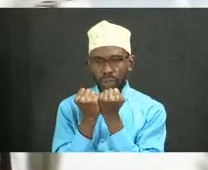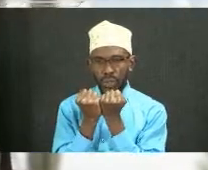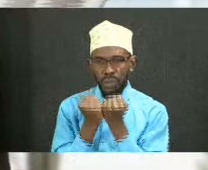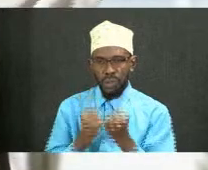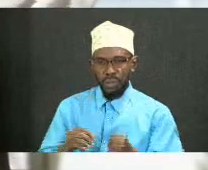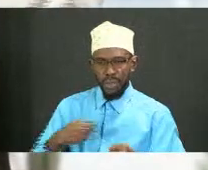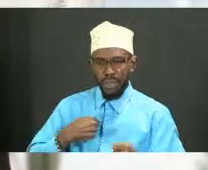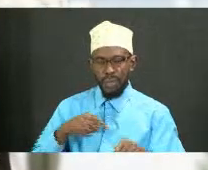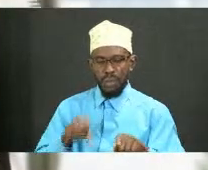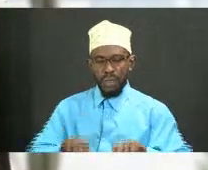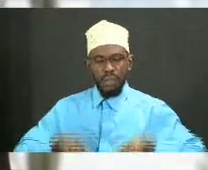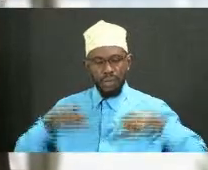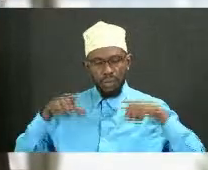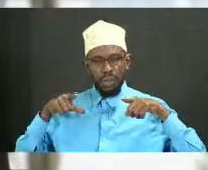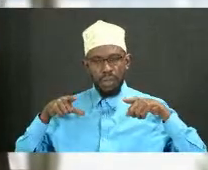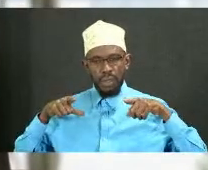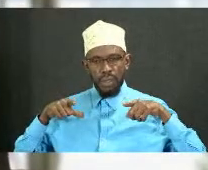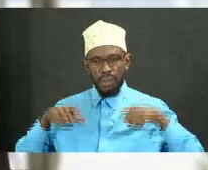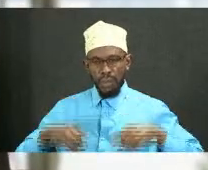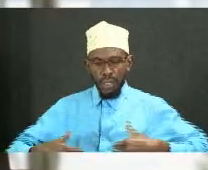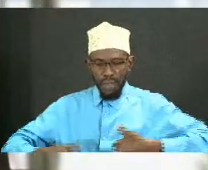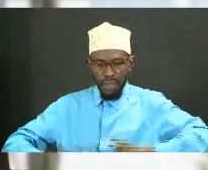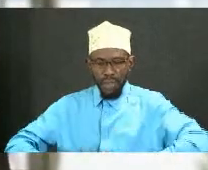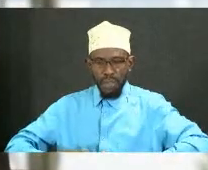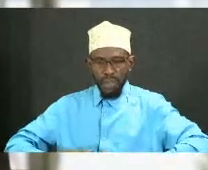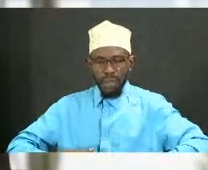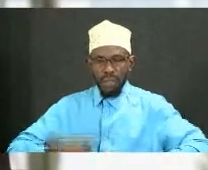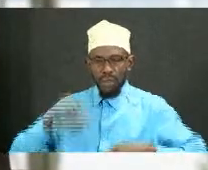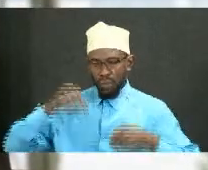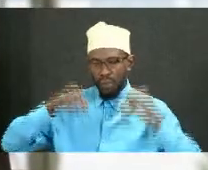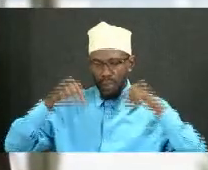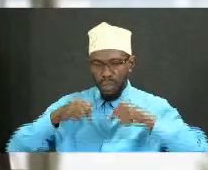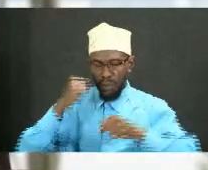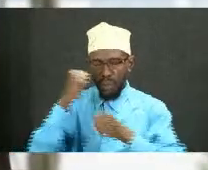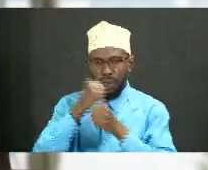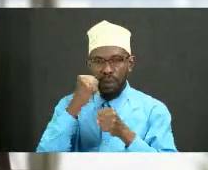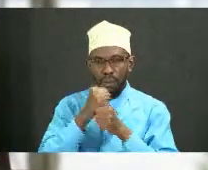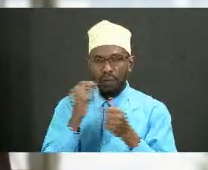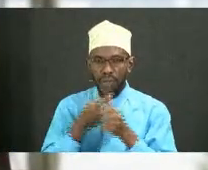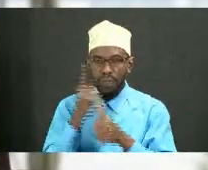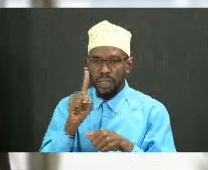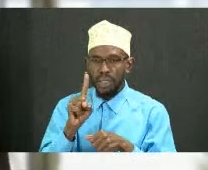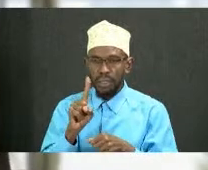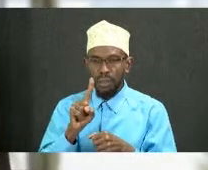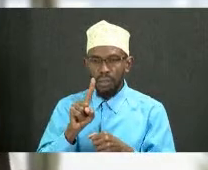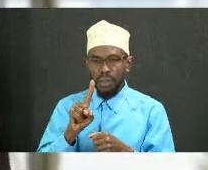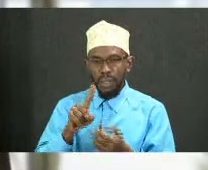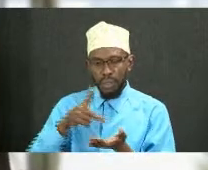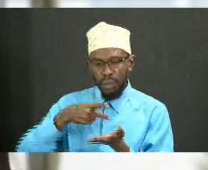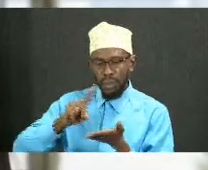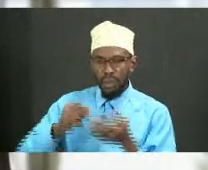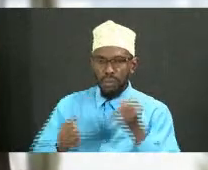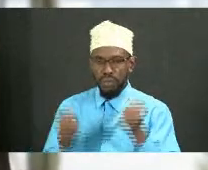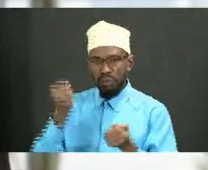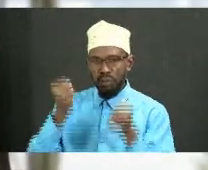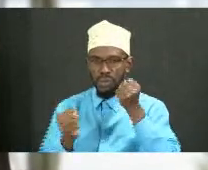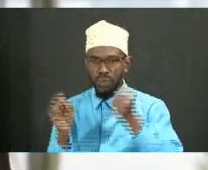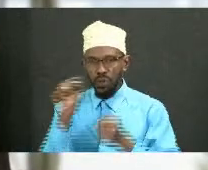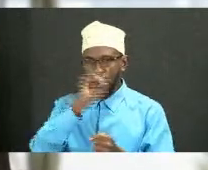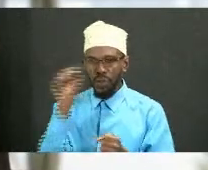kama wale na mimi nataka niishi hivyo. Na hasa vijana, nikizungumza na vijana leo, akipata kazi siku ya kwanza ataka anunue Subaru.